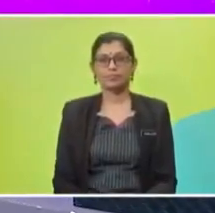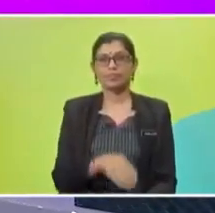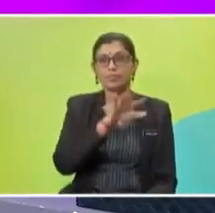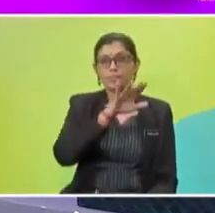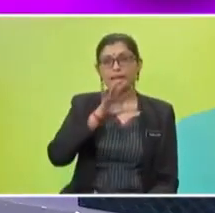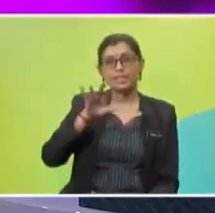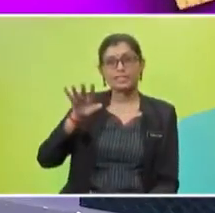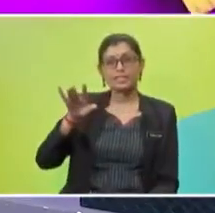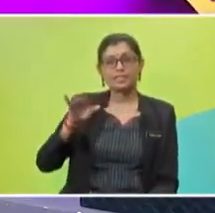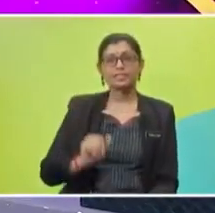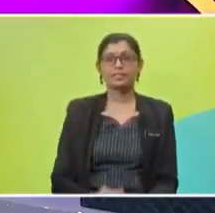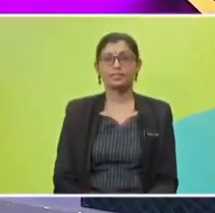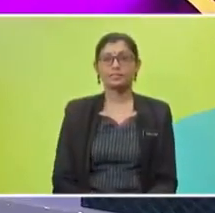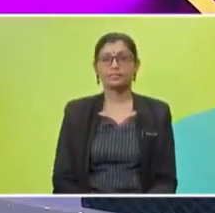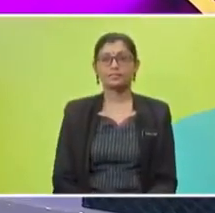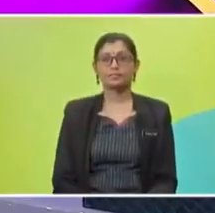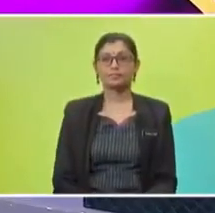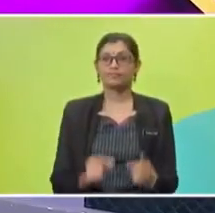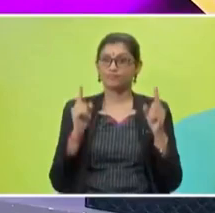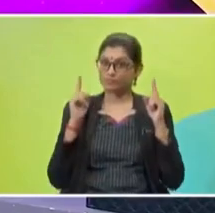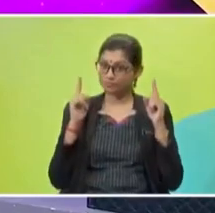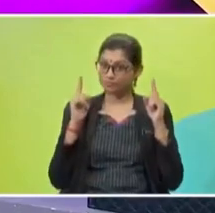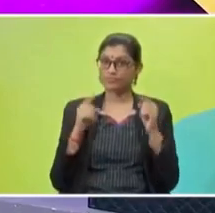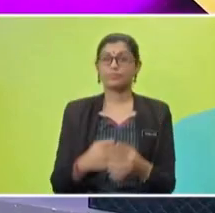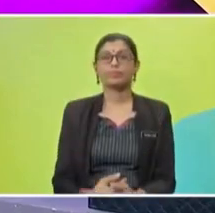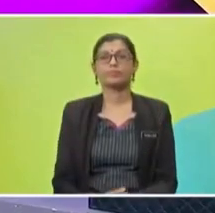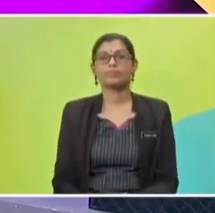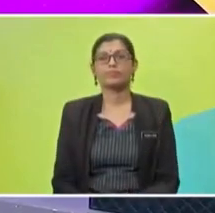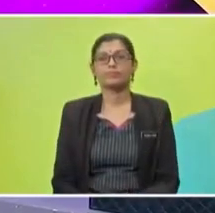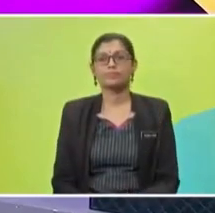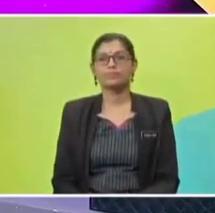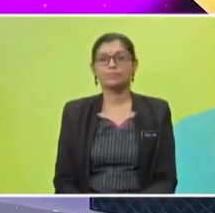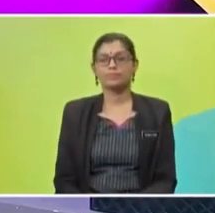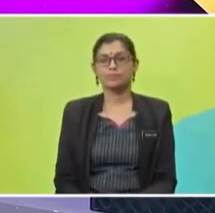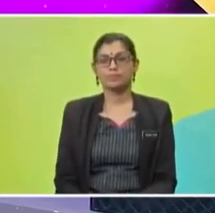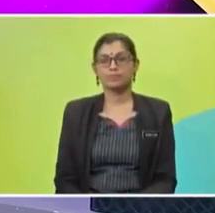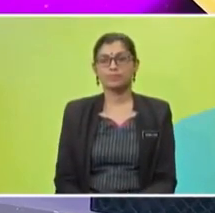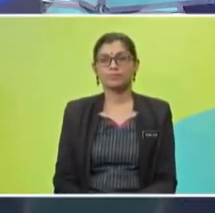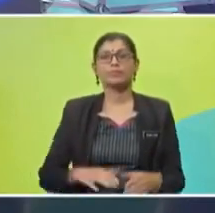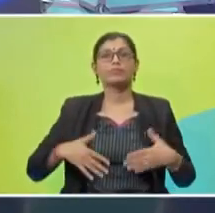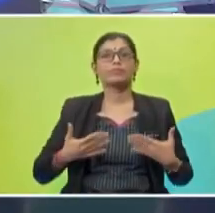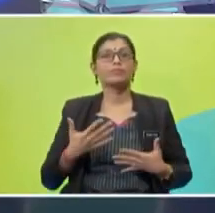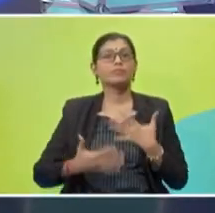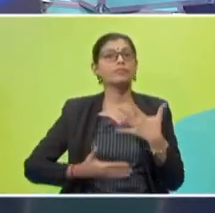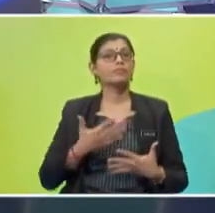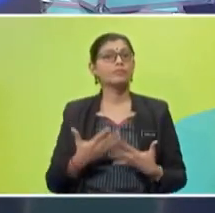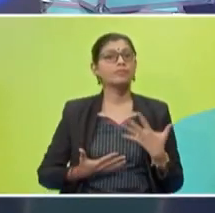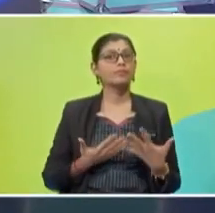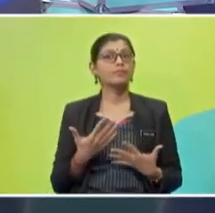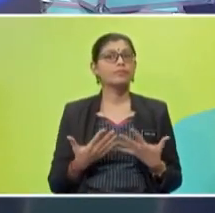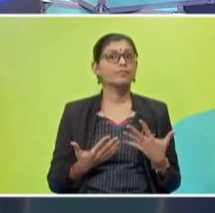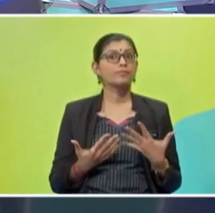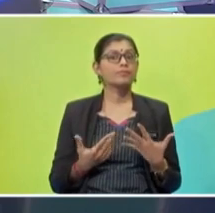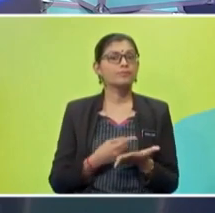kita lekatkan dulu hahaha oke oke kambing